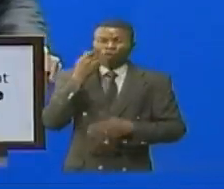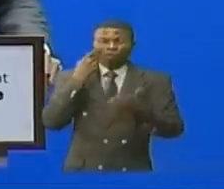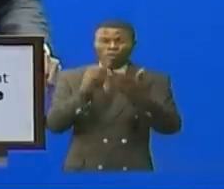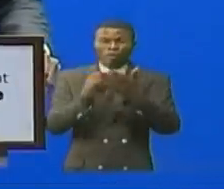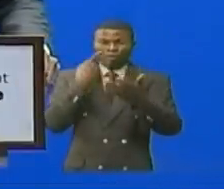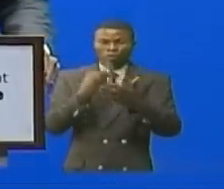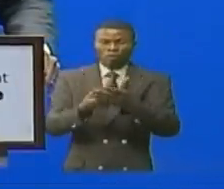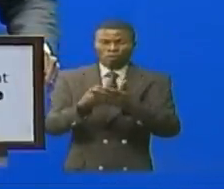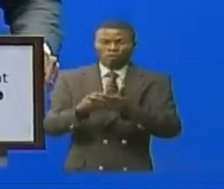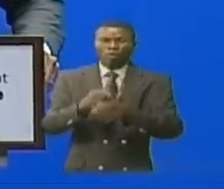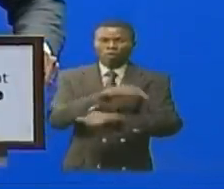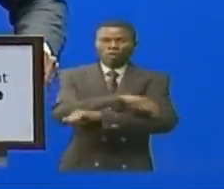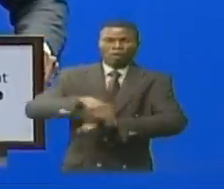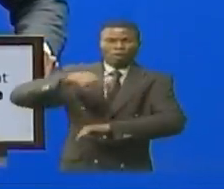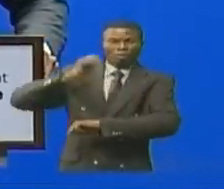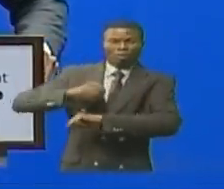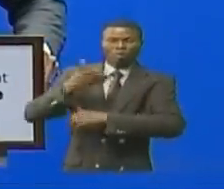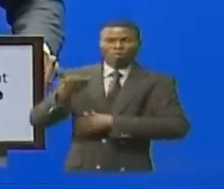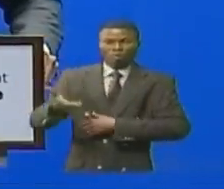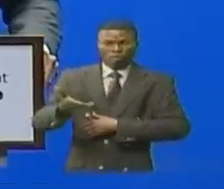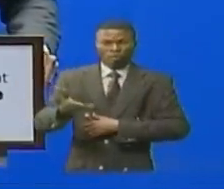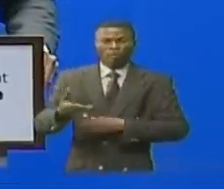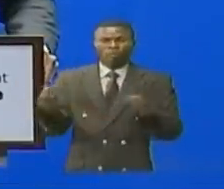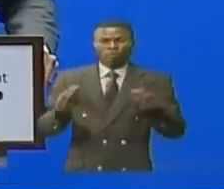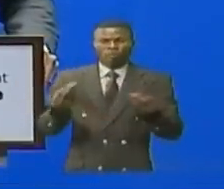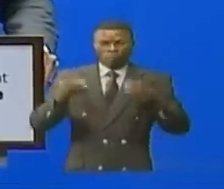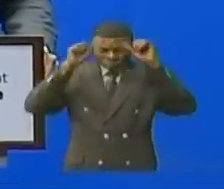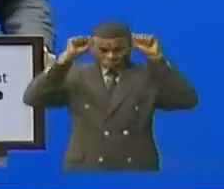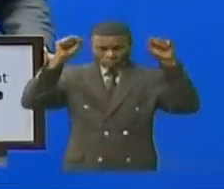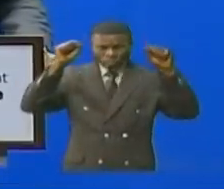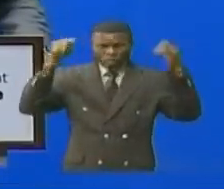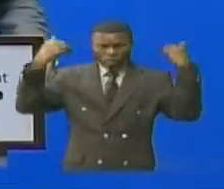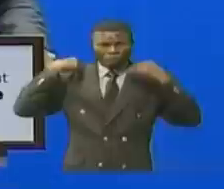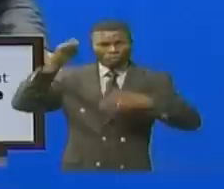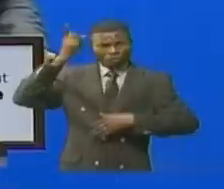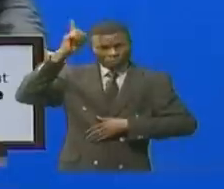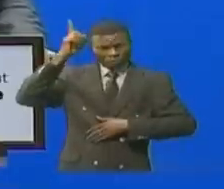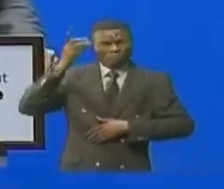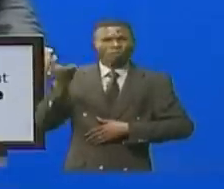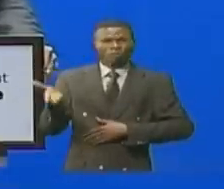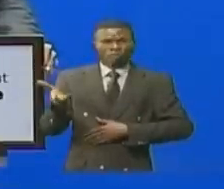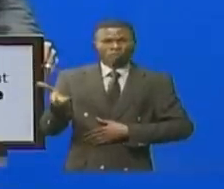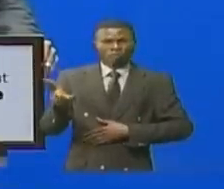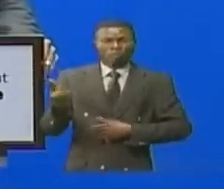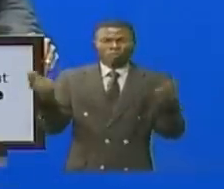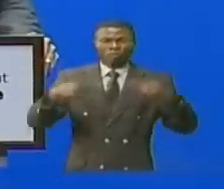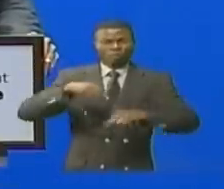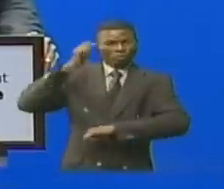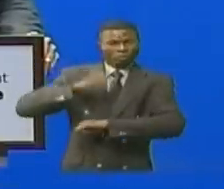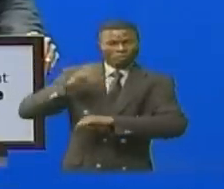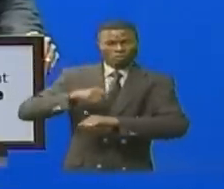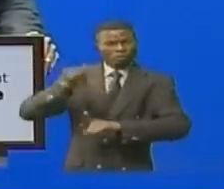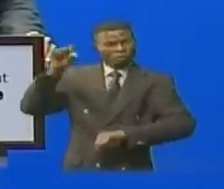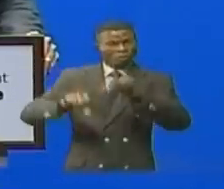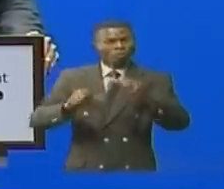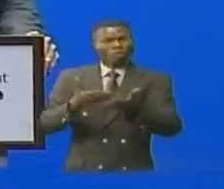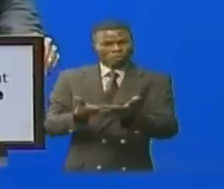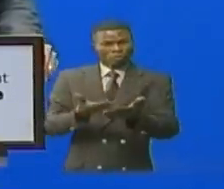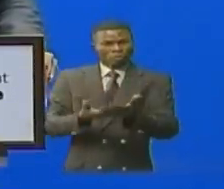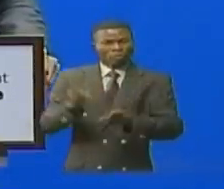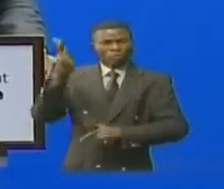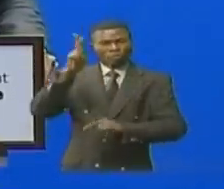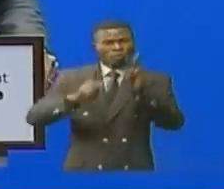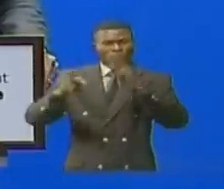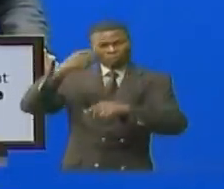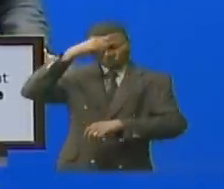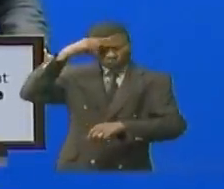dans la délivrance de la justice, parce que c'est lui qui est les derniers remparts, le dernier ressort. Lorsque la justice est mal rendue, la population est